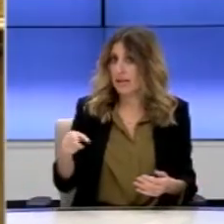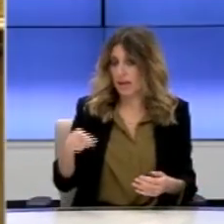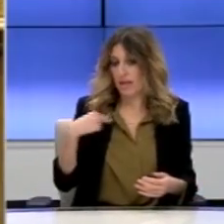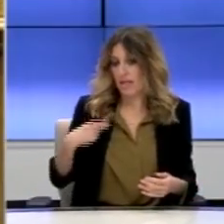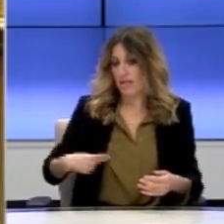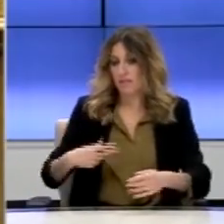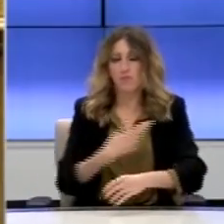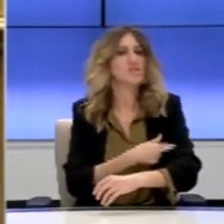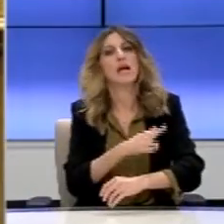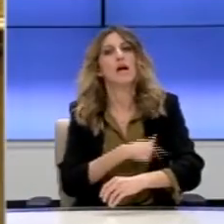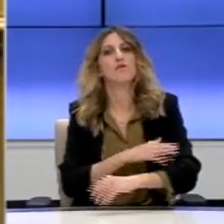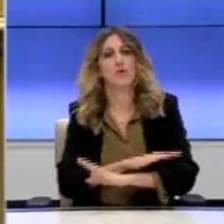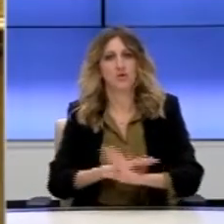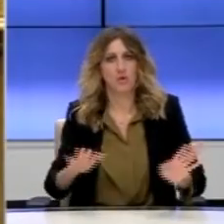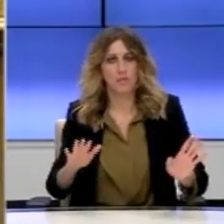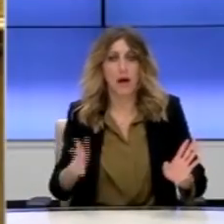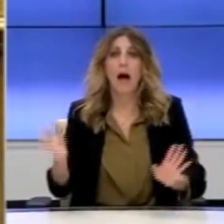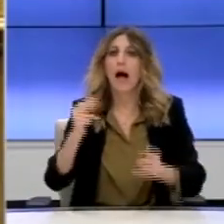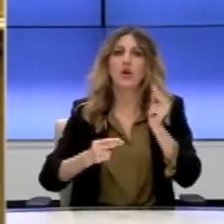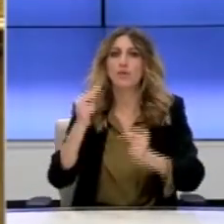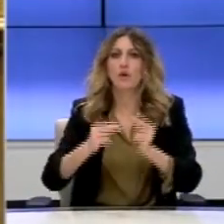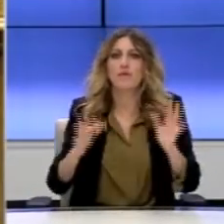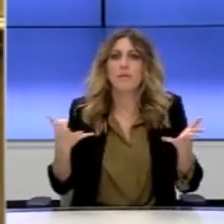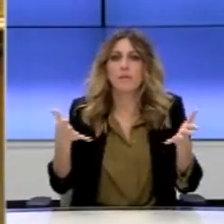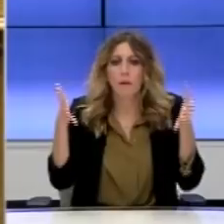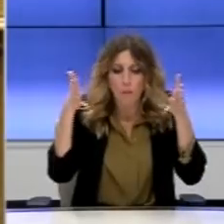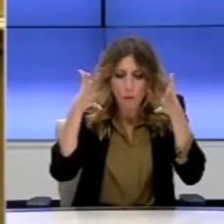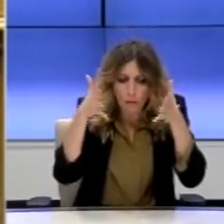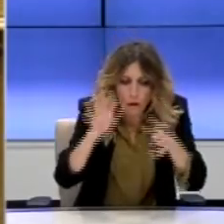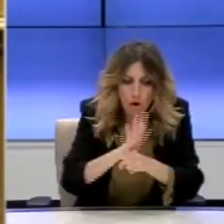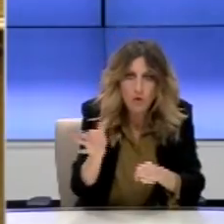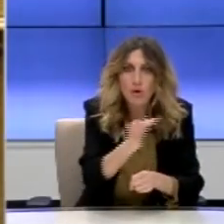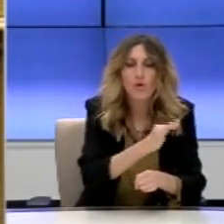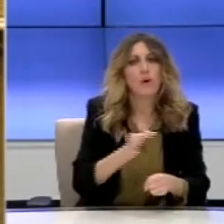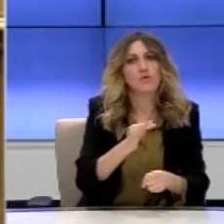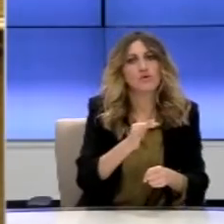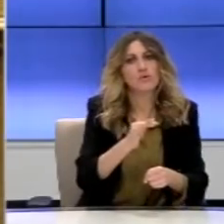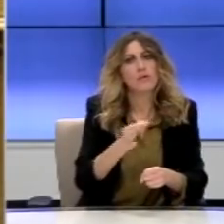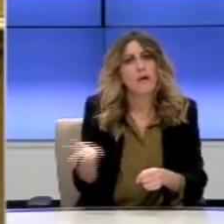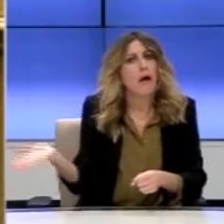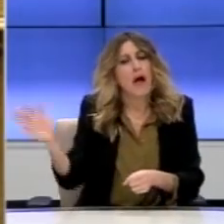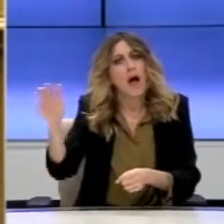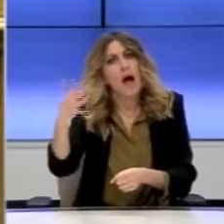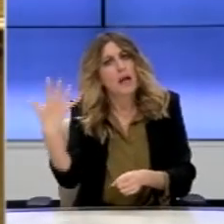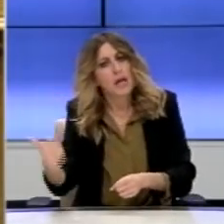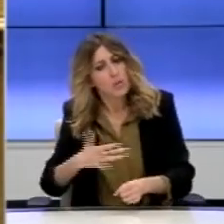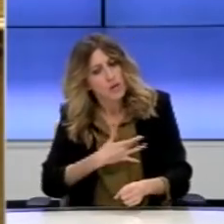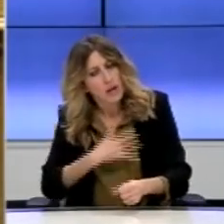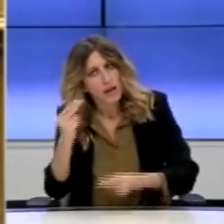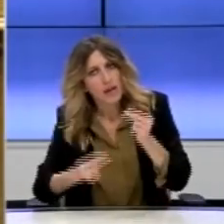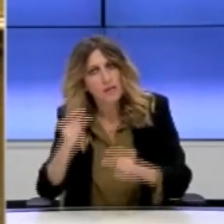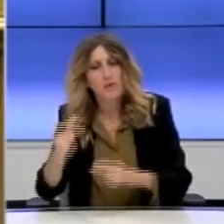σύστημα μιας νόσου. Έτσι, πάρα πολλοί ασθενείς με καρδιαγγειακά